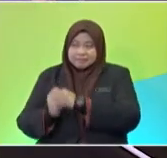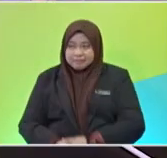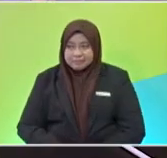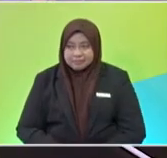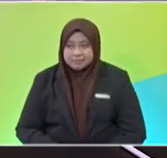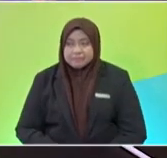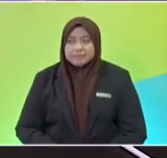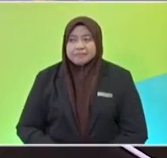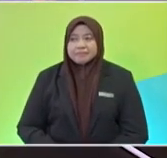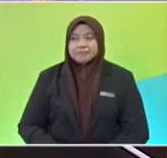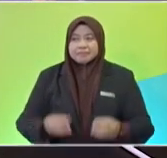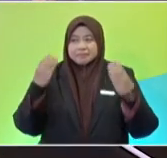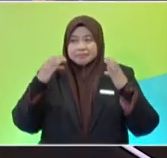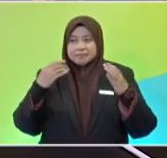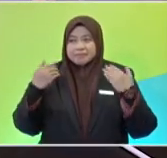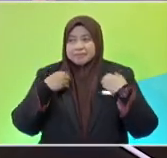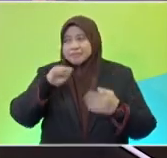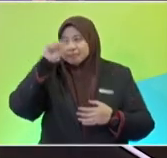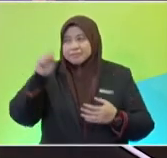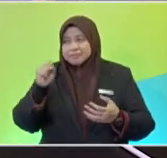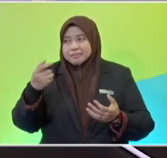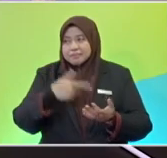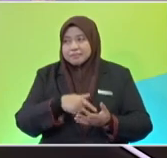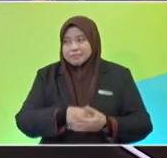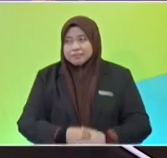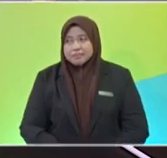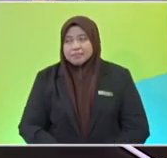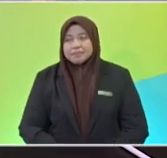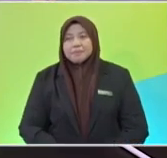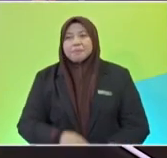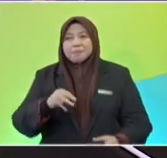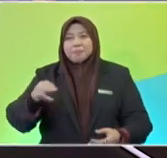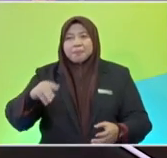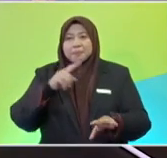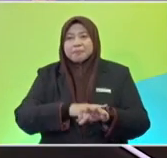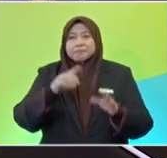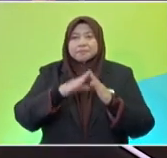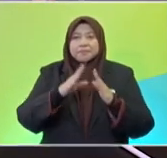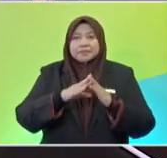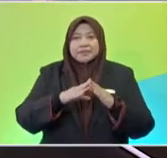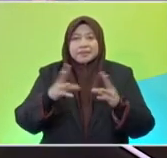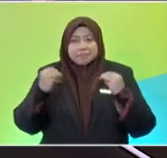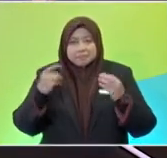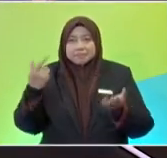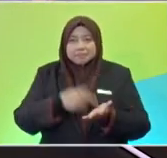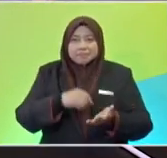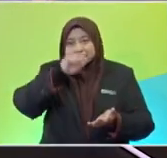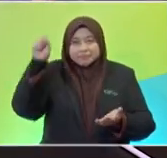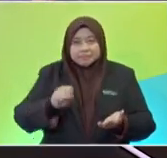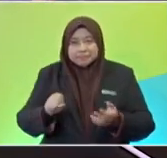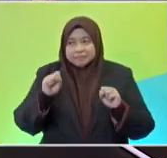Oke Cikgu ada lagi kecegu mba cuma nonton di rumah sakit ataupun Ih enak lagi enak lagi enak lagi